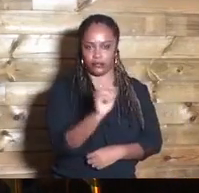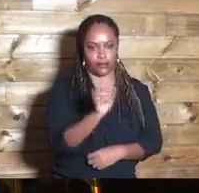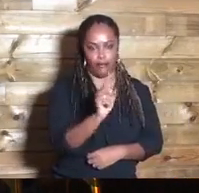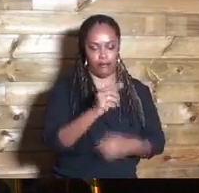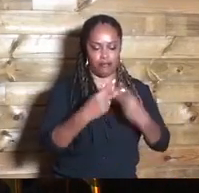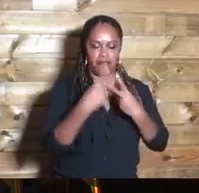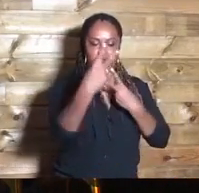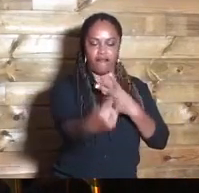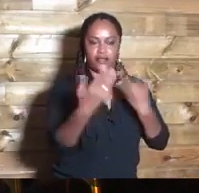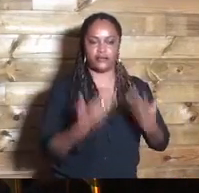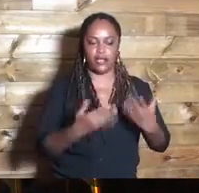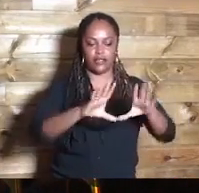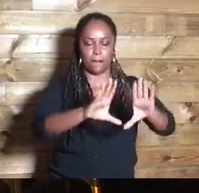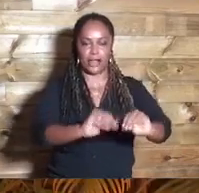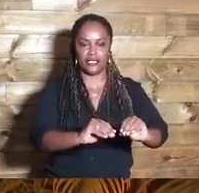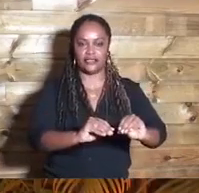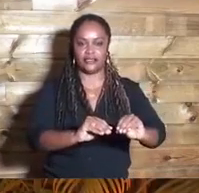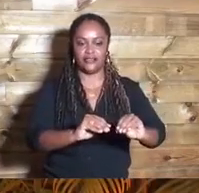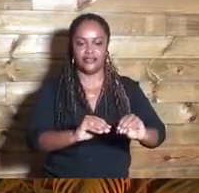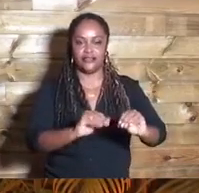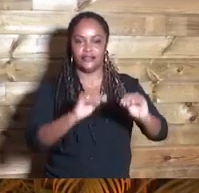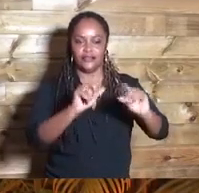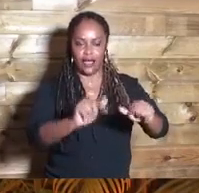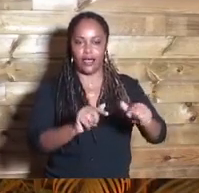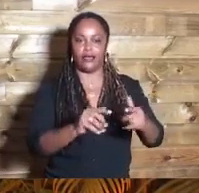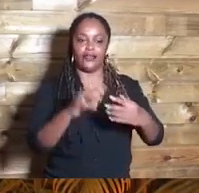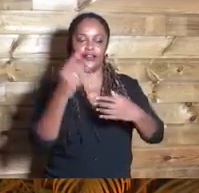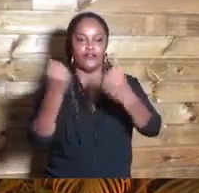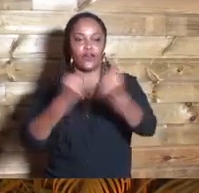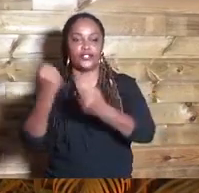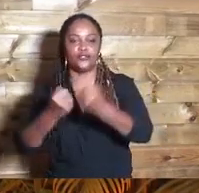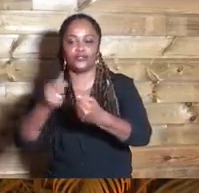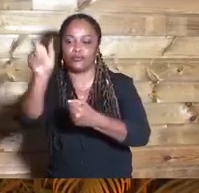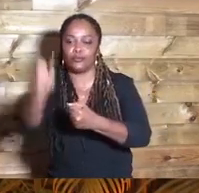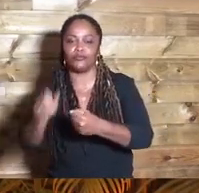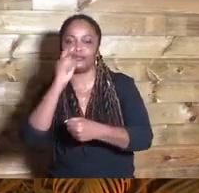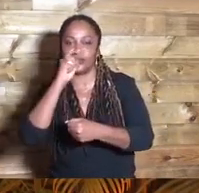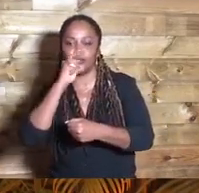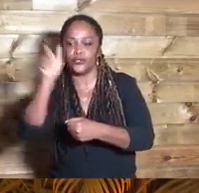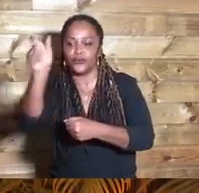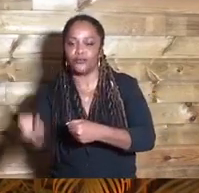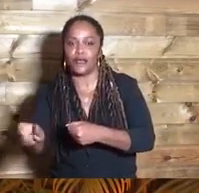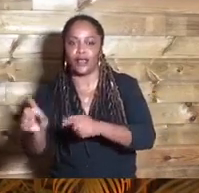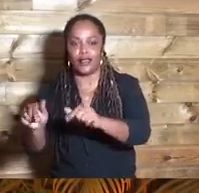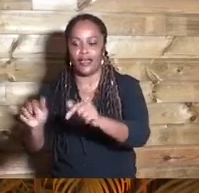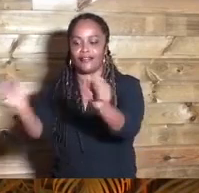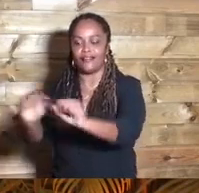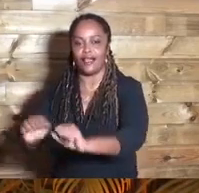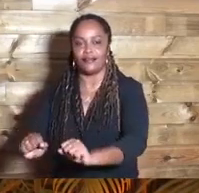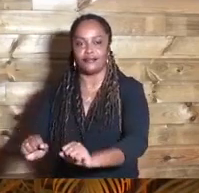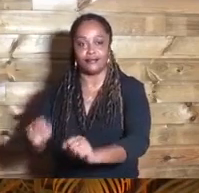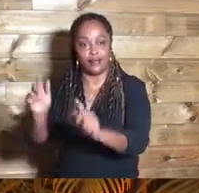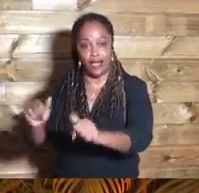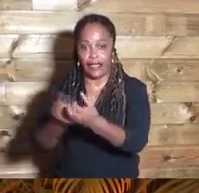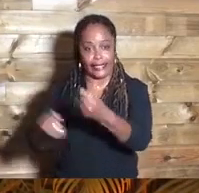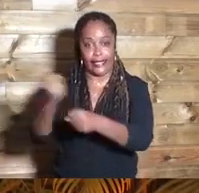sert tous les jours un petit laveur de voitures qui lave des voitures depuis 20 ans à Pointe-à-Pitre et qui n'avait aucun lieu pour laver sa voiture ou pour faire laver les voitures.